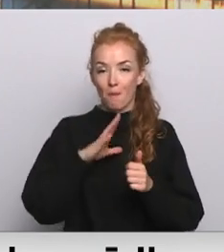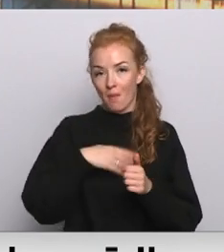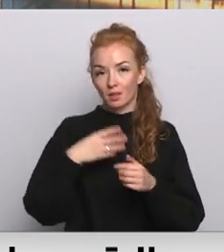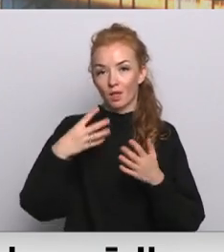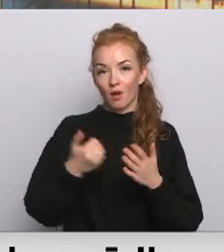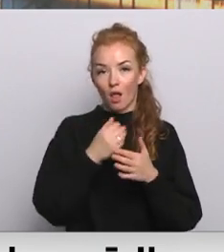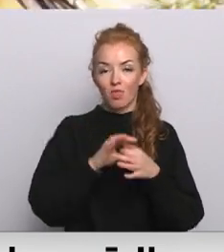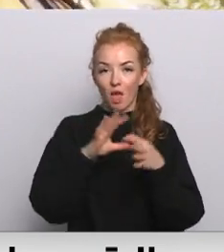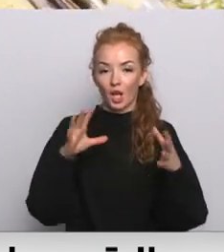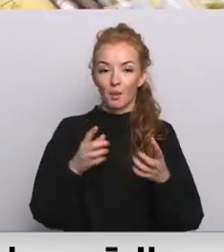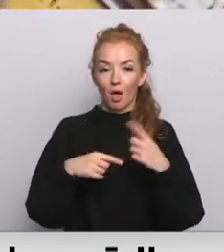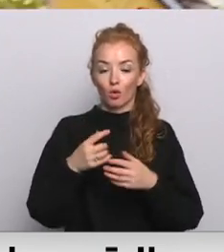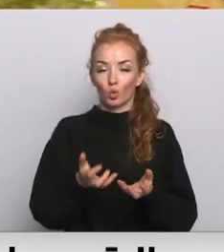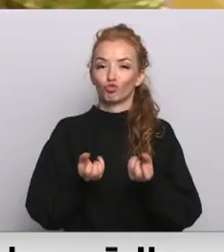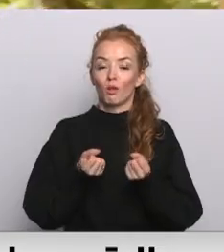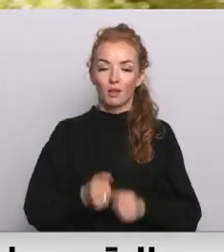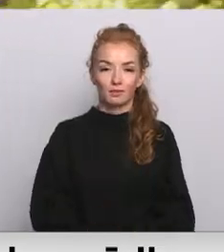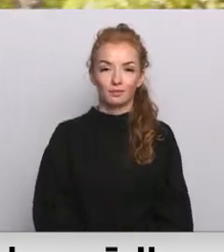atgūšanas.